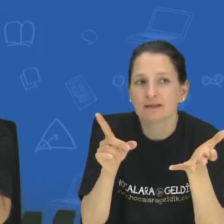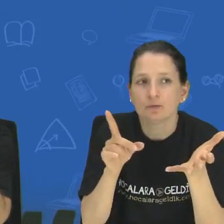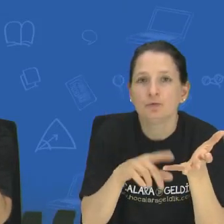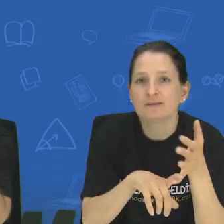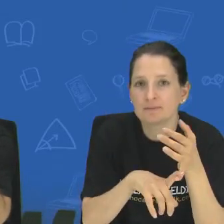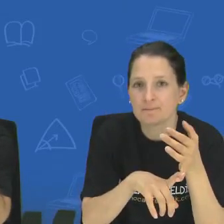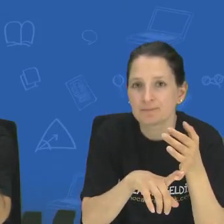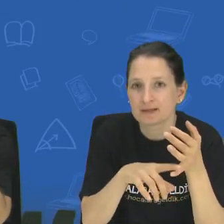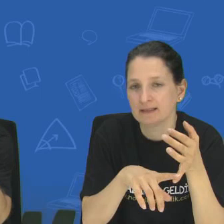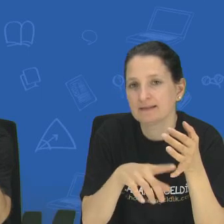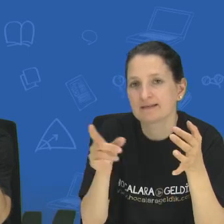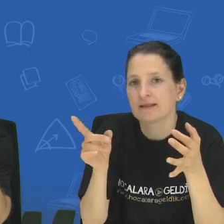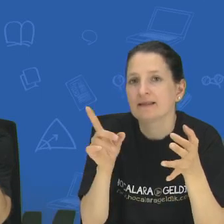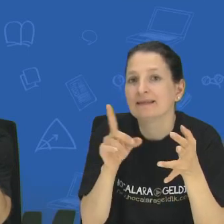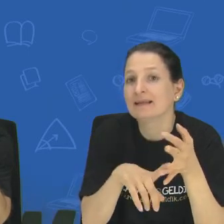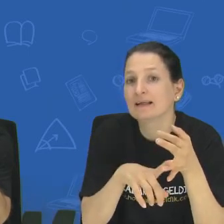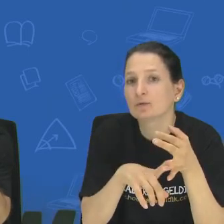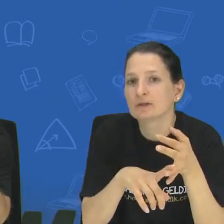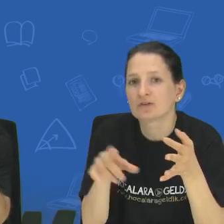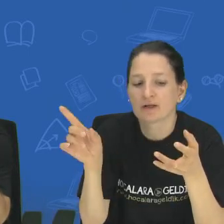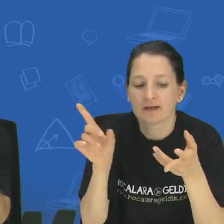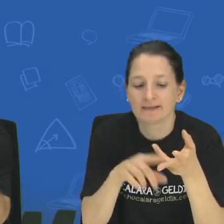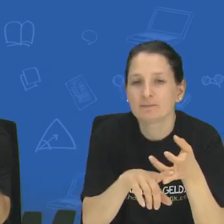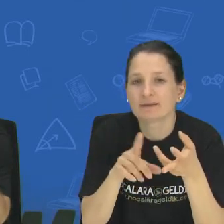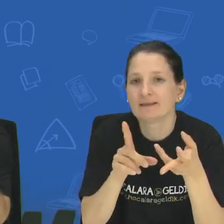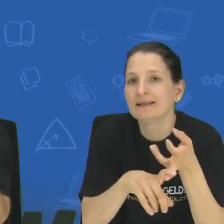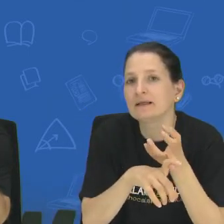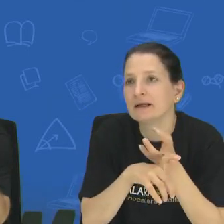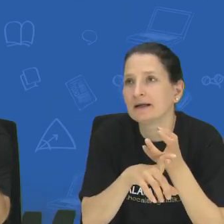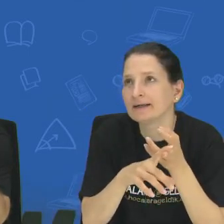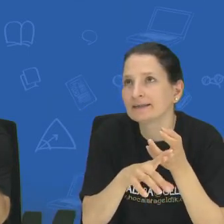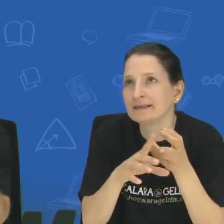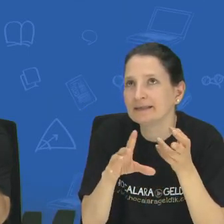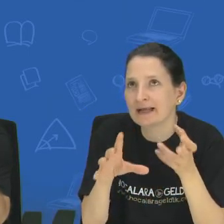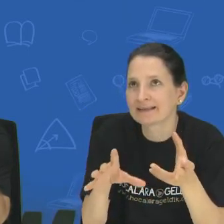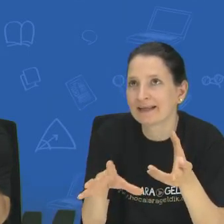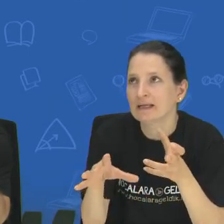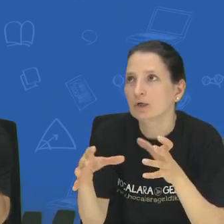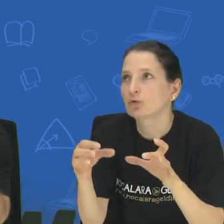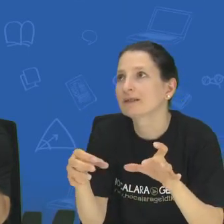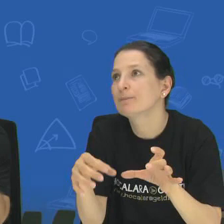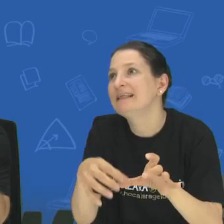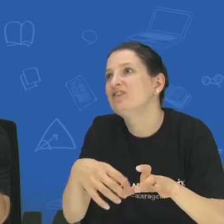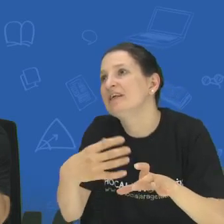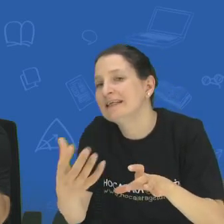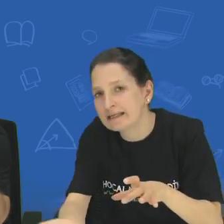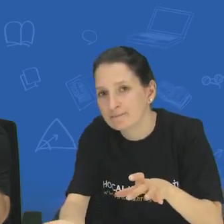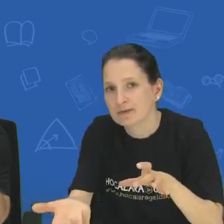Madenlerden metal üretimi, eldesi, nerelerde kullanılacağı, hangi metalin hangi yerde